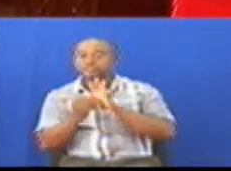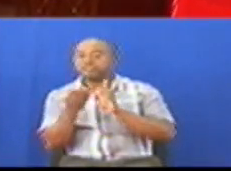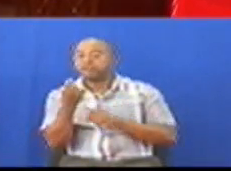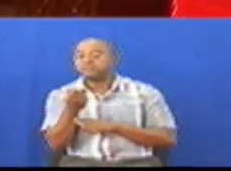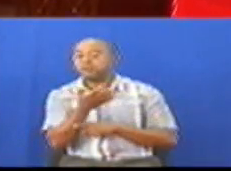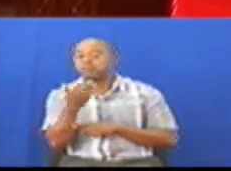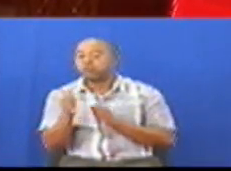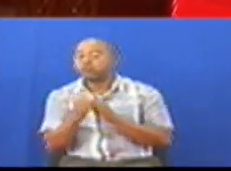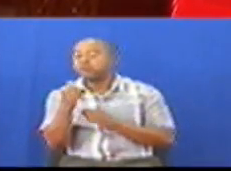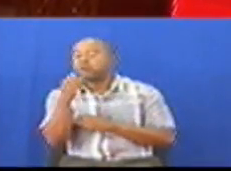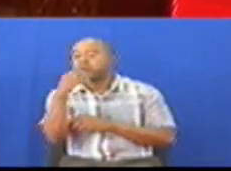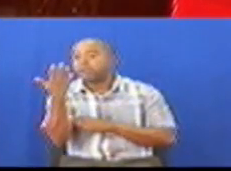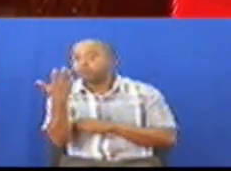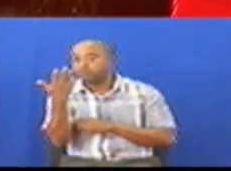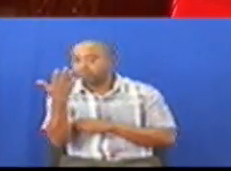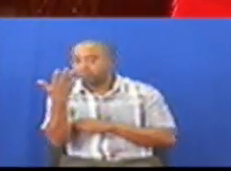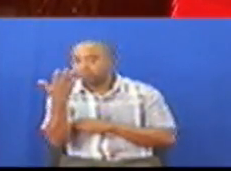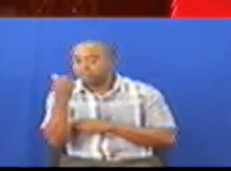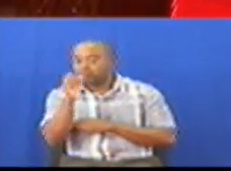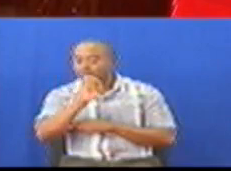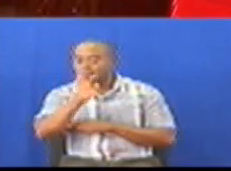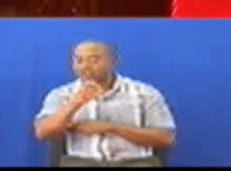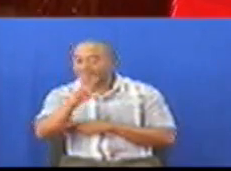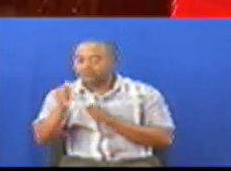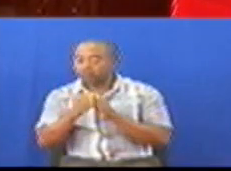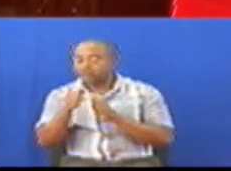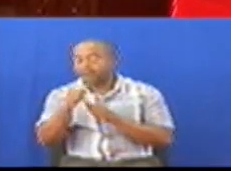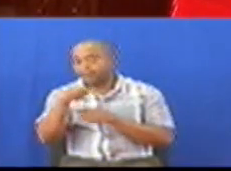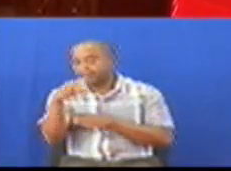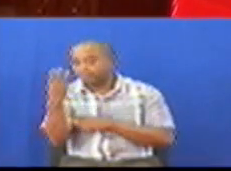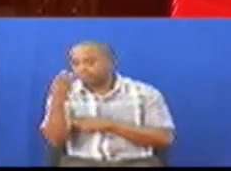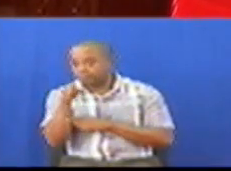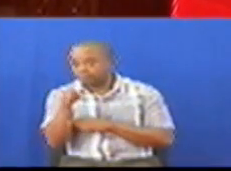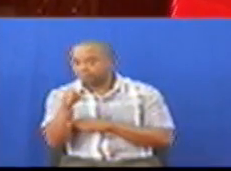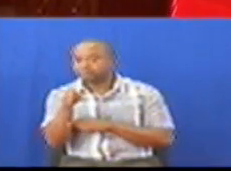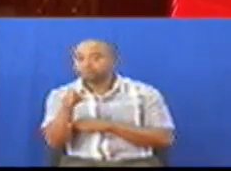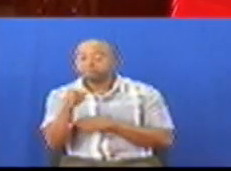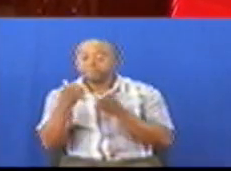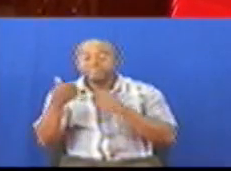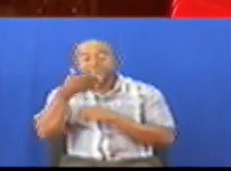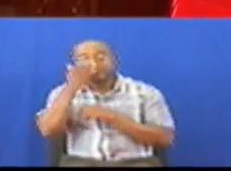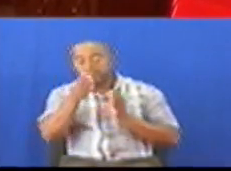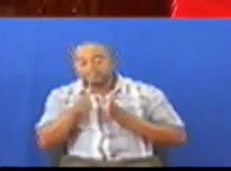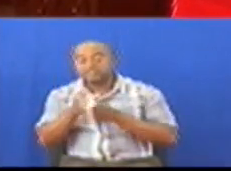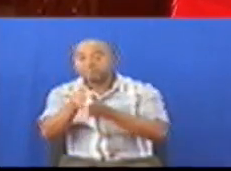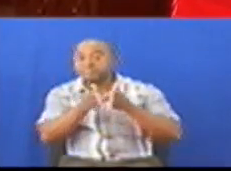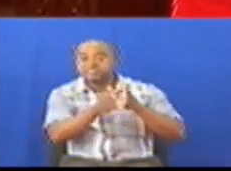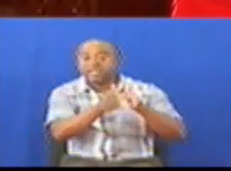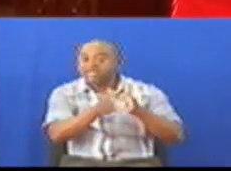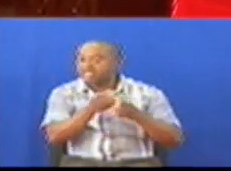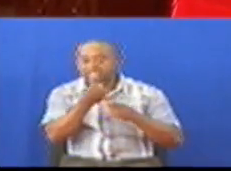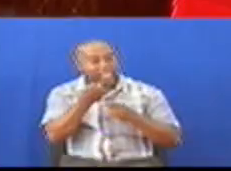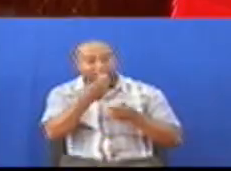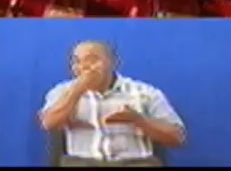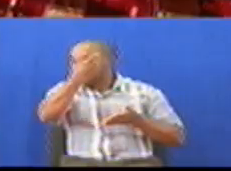15 ya mwaka 2003, the Finance Act number 15 of 2003, serikali za mitaa hazitozi kodi